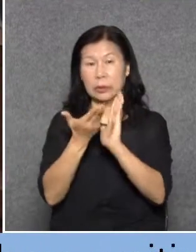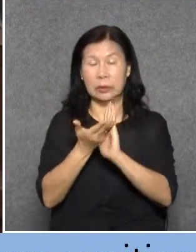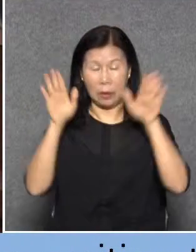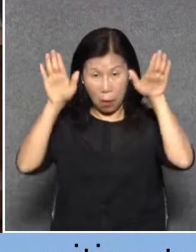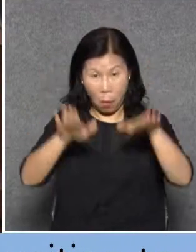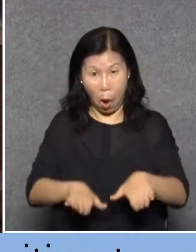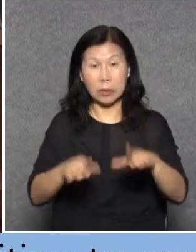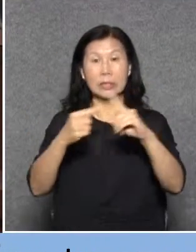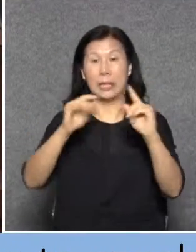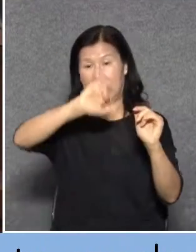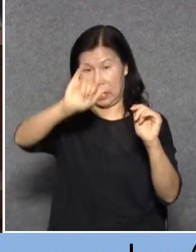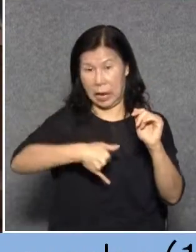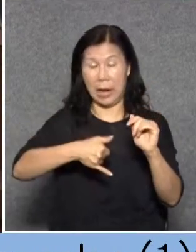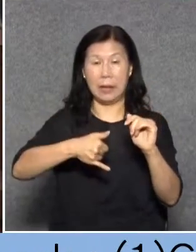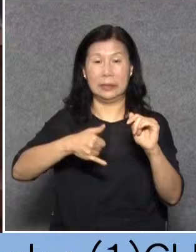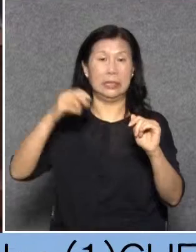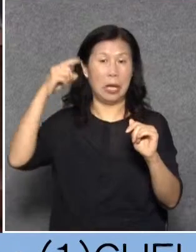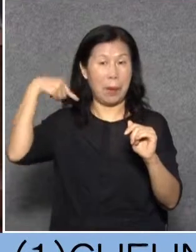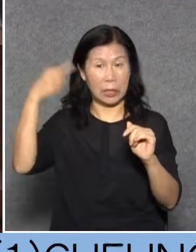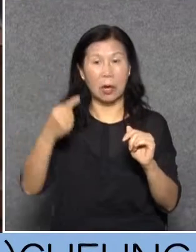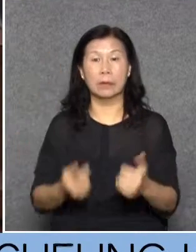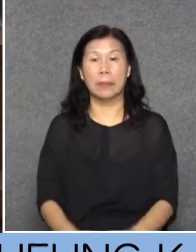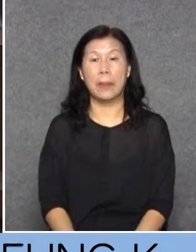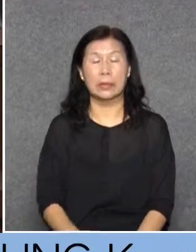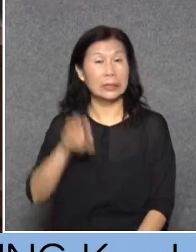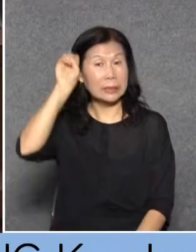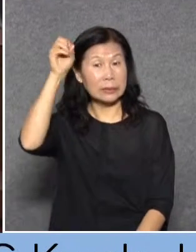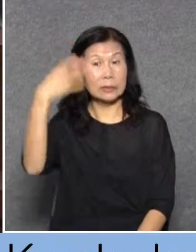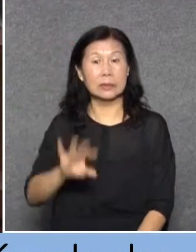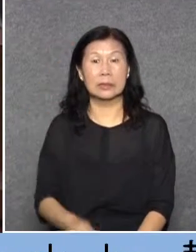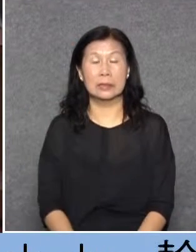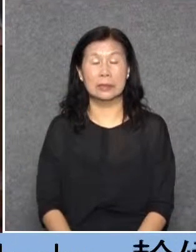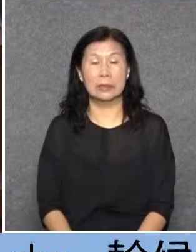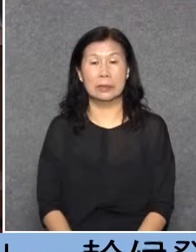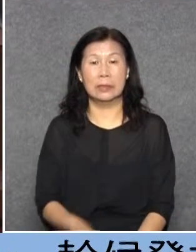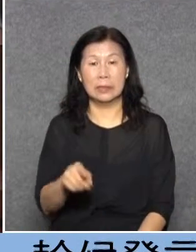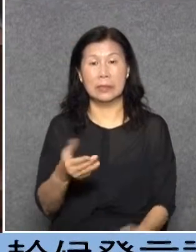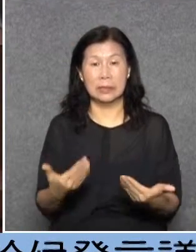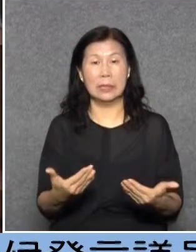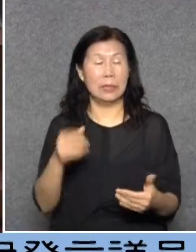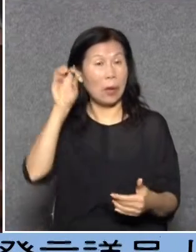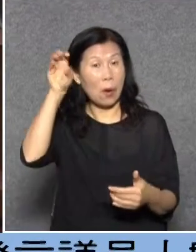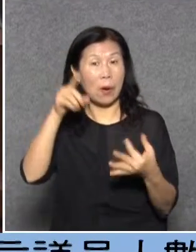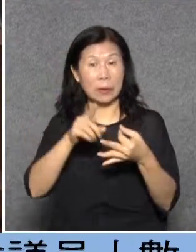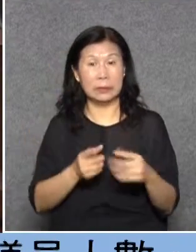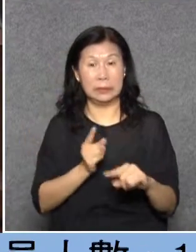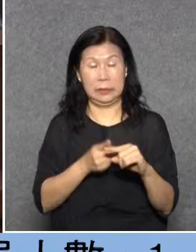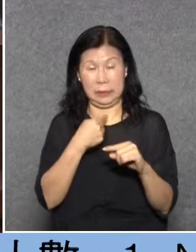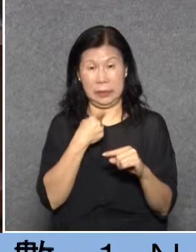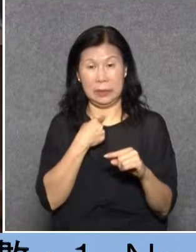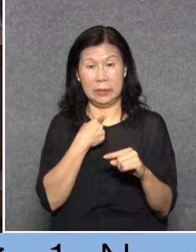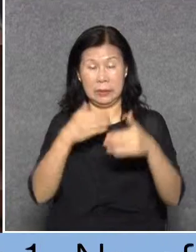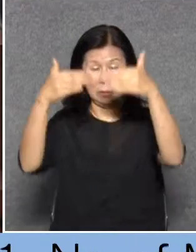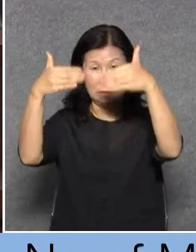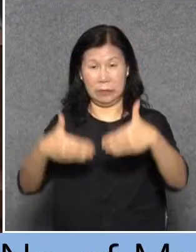教徒入境呢，甚至乎有建議一個所謂 frontrunner 呢，就是 Donald Trump 呢，他提議說要我們是不是應該要刪了互